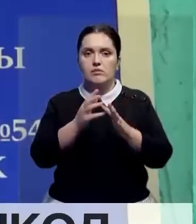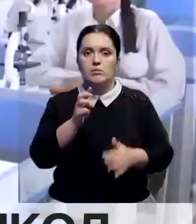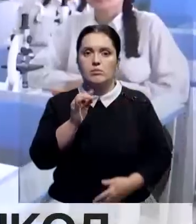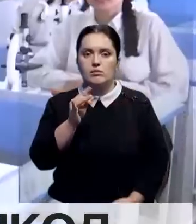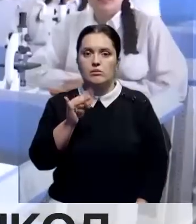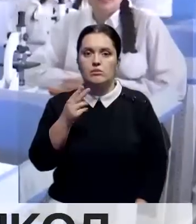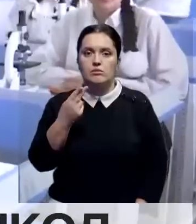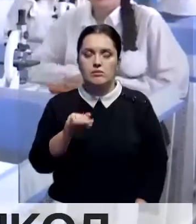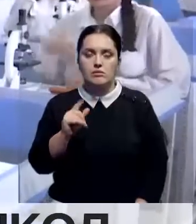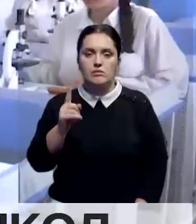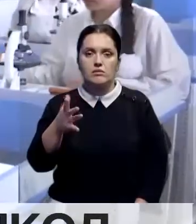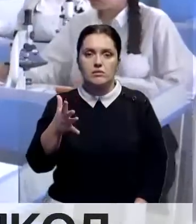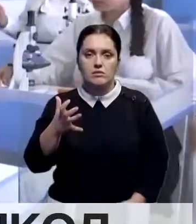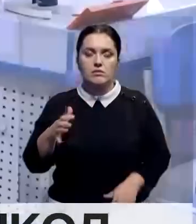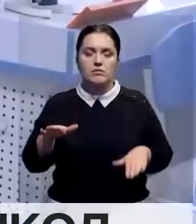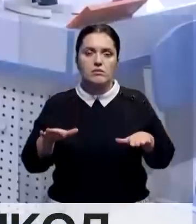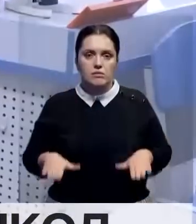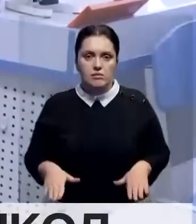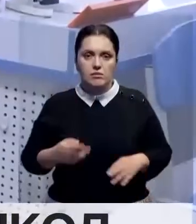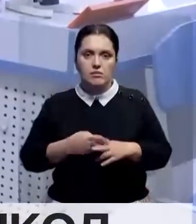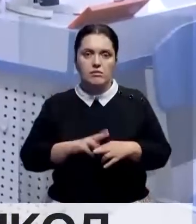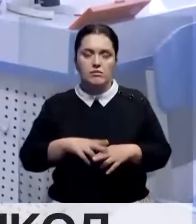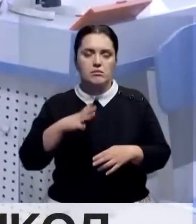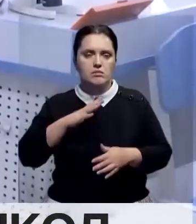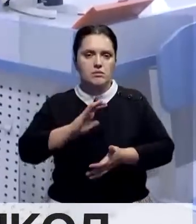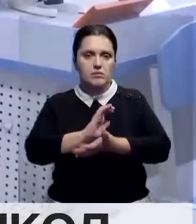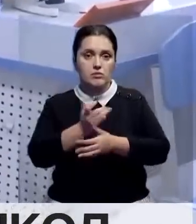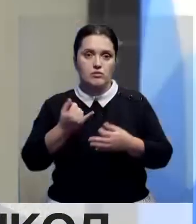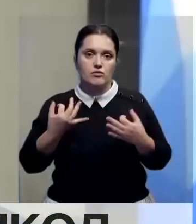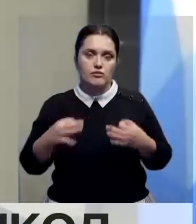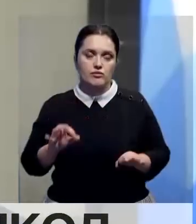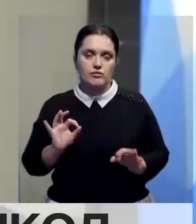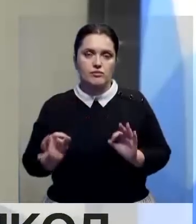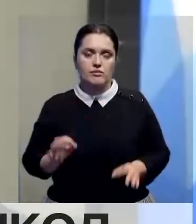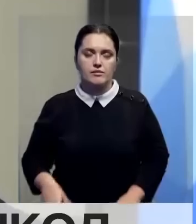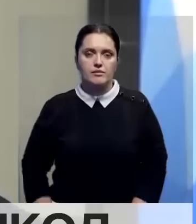Буралдай на 1500 мест. Она решила проблему трехсменного обучения.